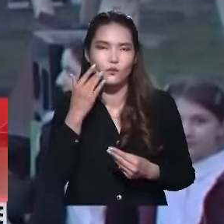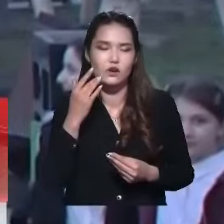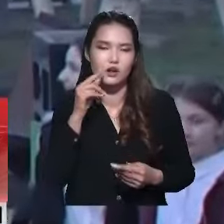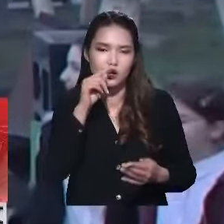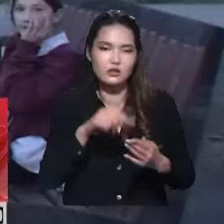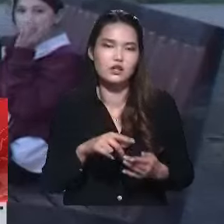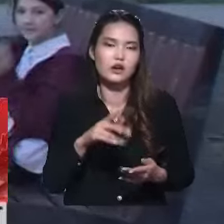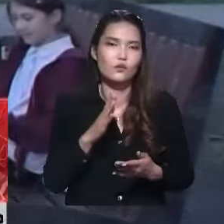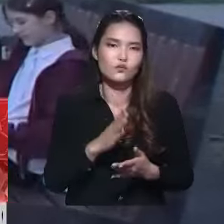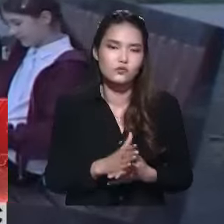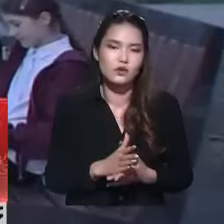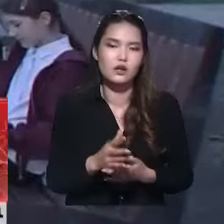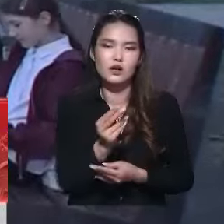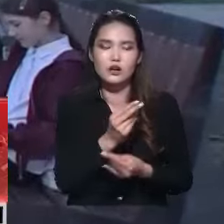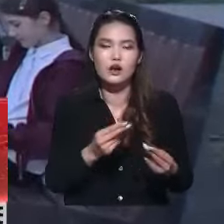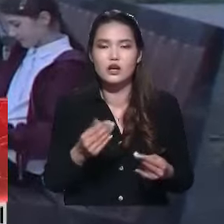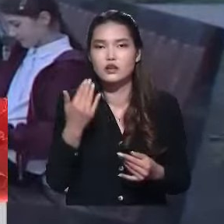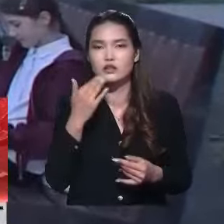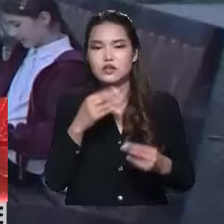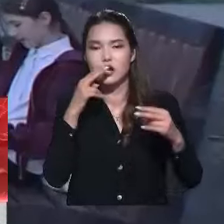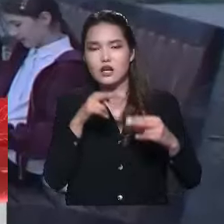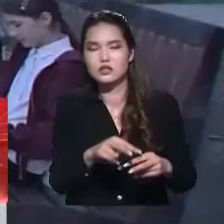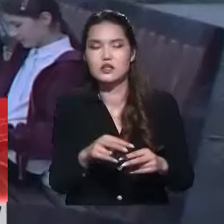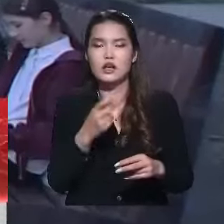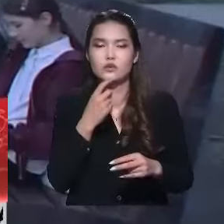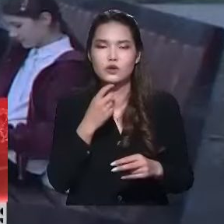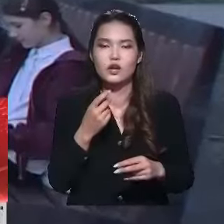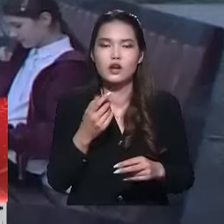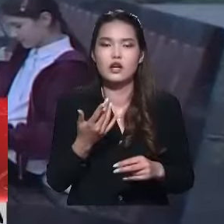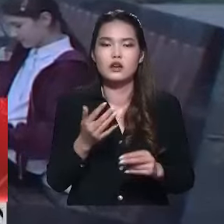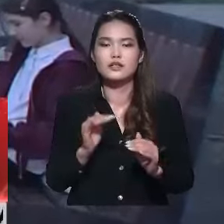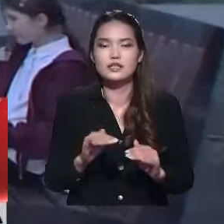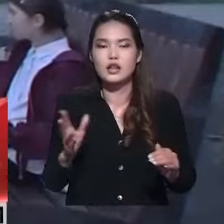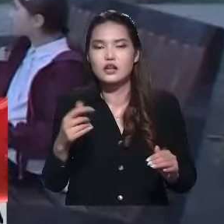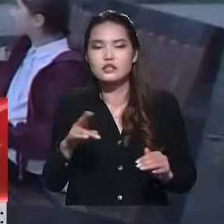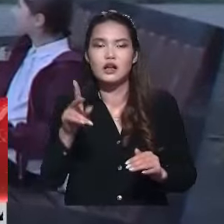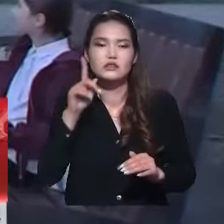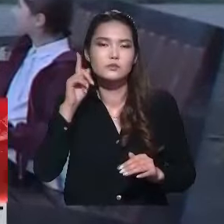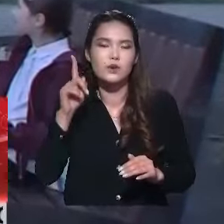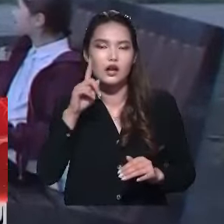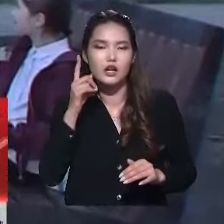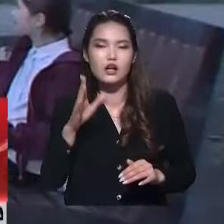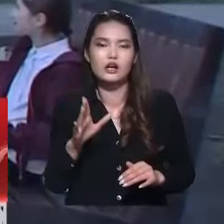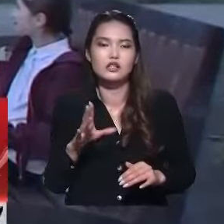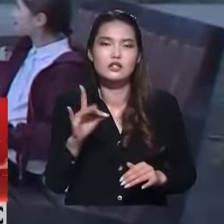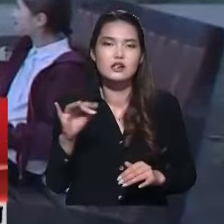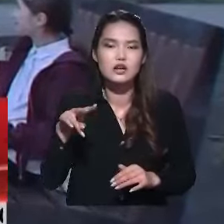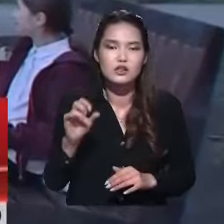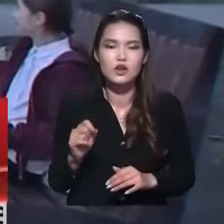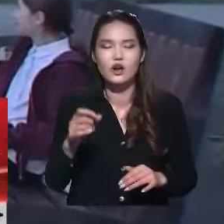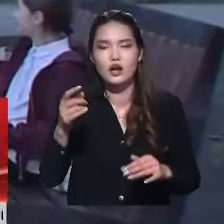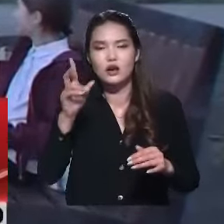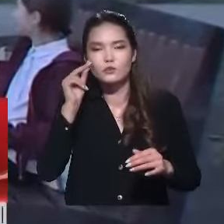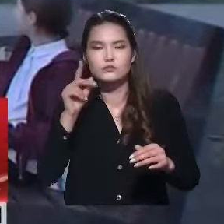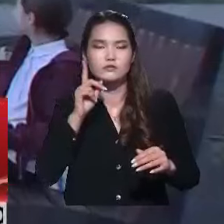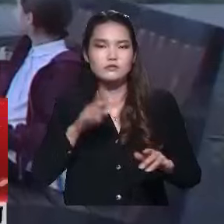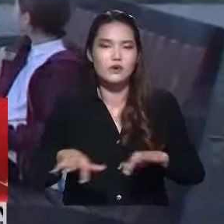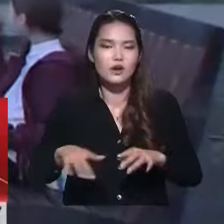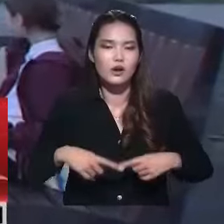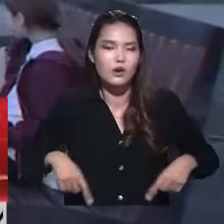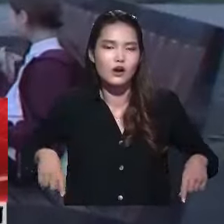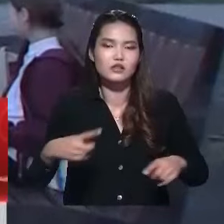нашего результата. И школьники, и студенчество, и общественность, молодежные организации, неправительственные организации. Все жители нашего города